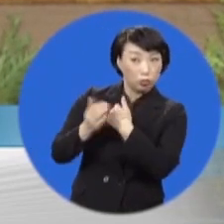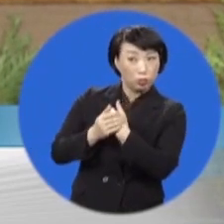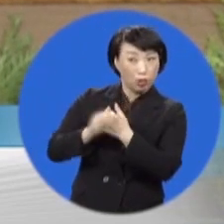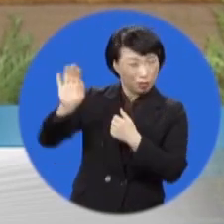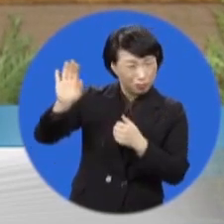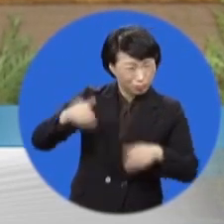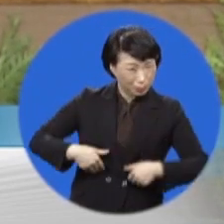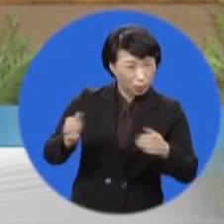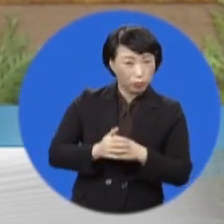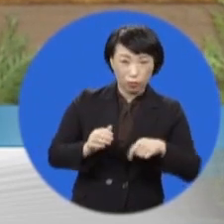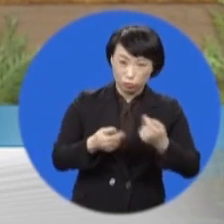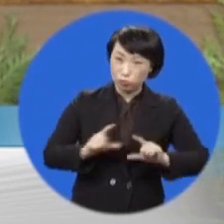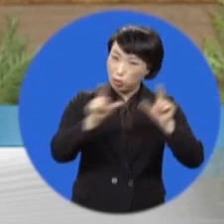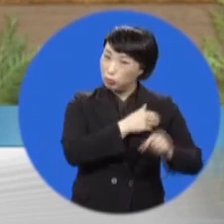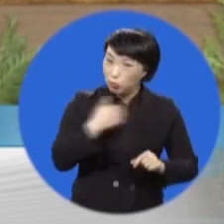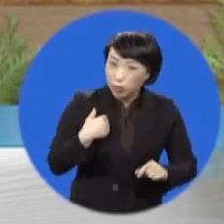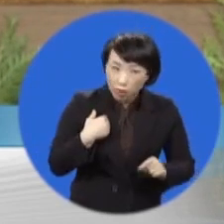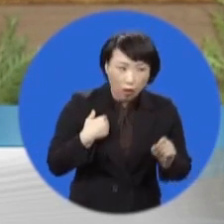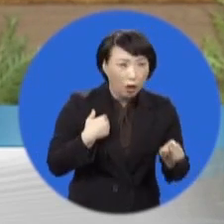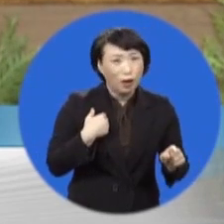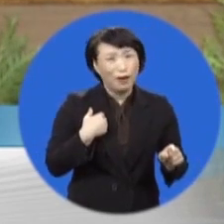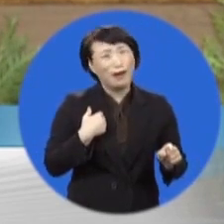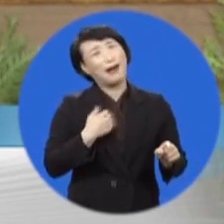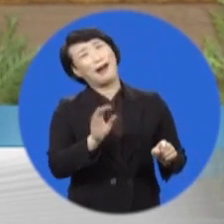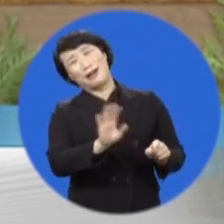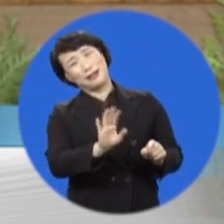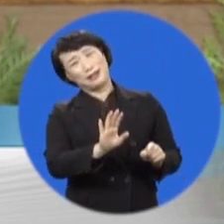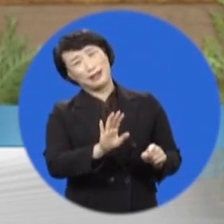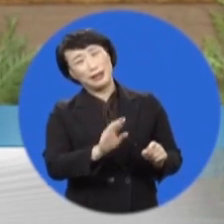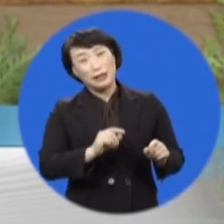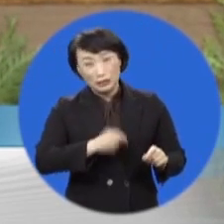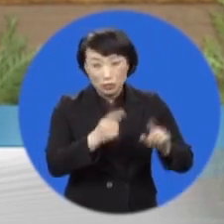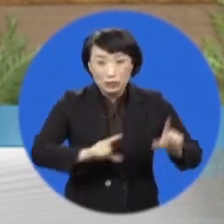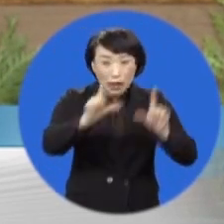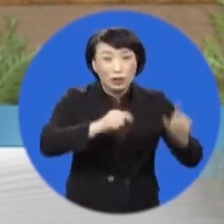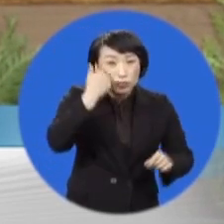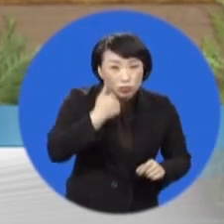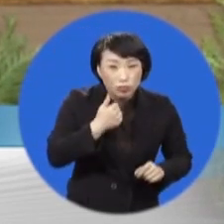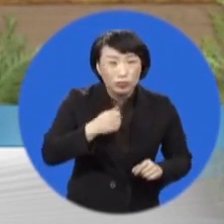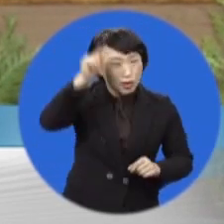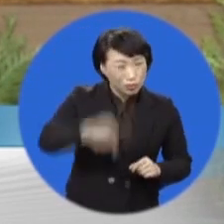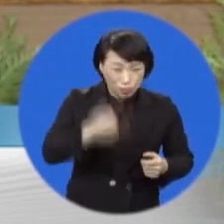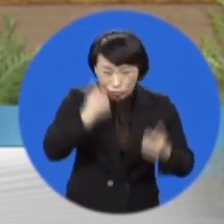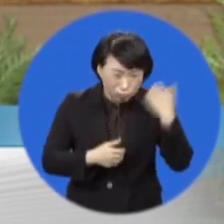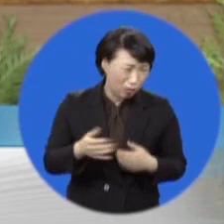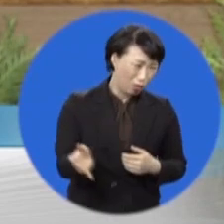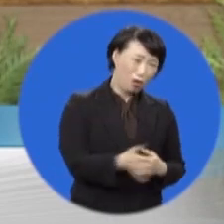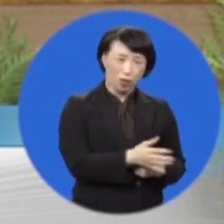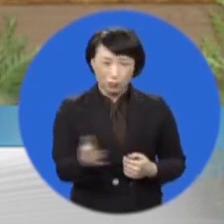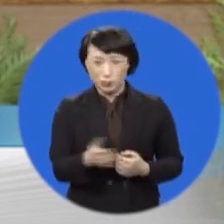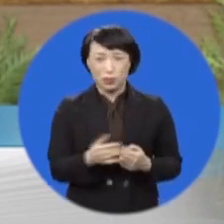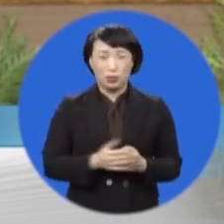하지 않겠다 내가 스승으로 삼겠다 예 수수로 살 수 있는 담은 천지를 아냐